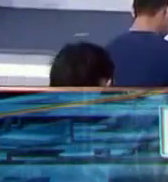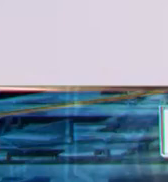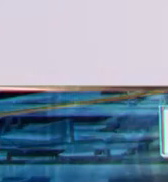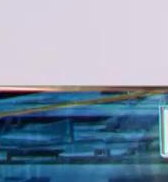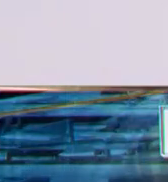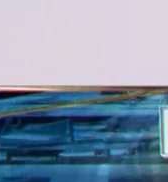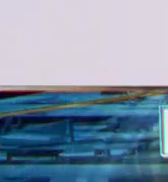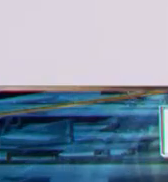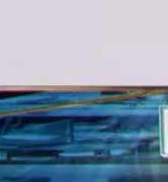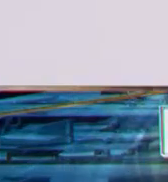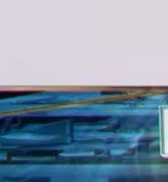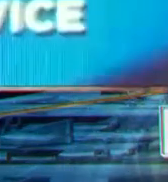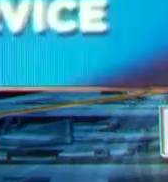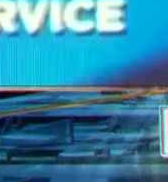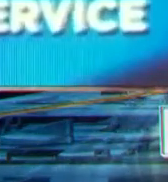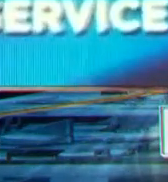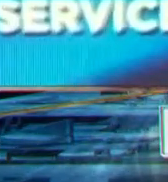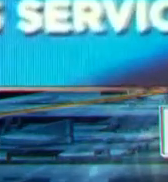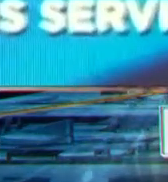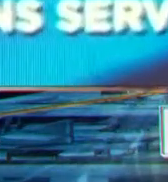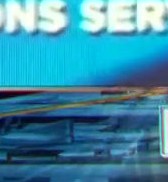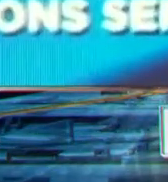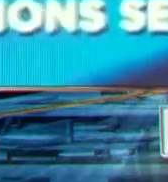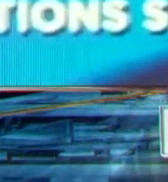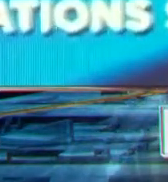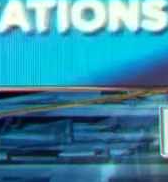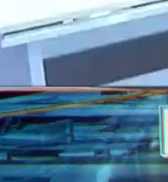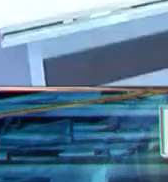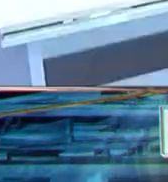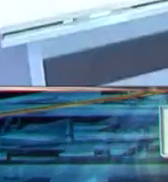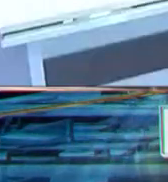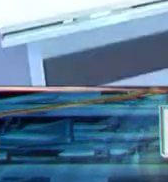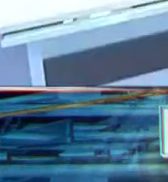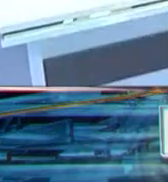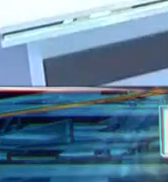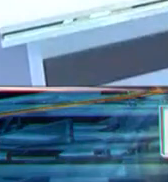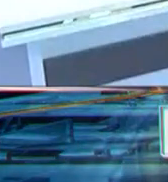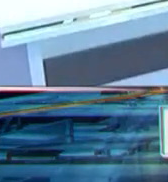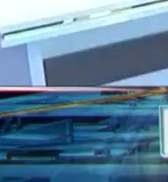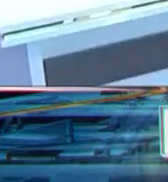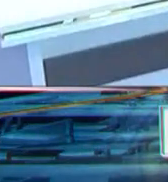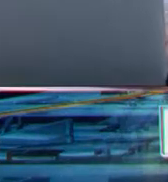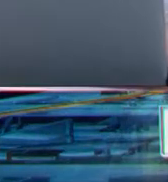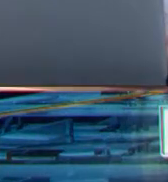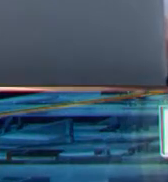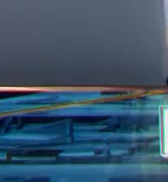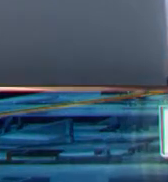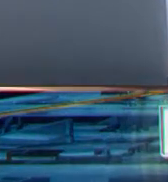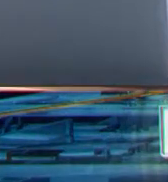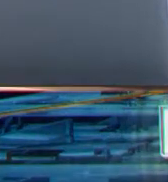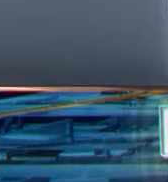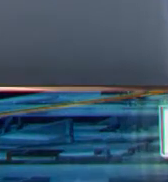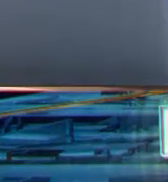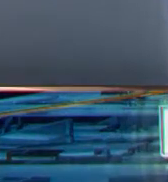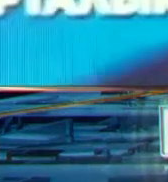Болжамдар расталды. Коронавирус Қазақстанға да жетті. Қауіпті инфекция таяуда өзге елдерден ұшып келген бірнеше азамат